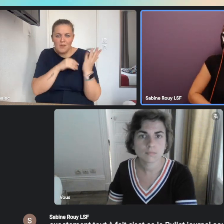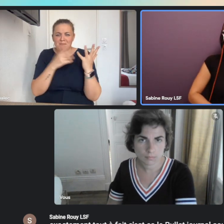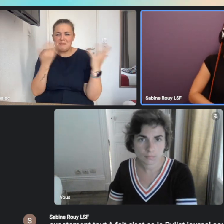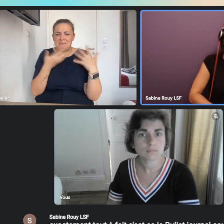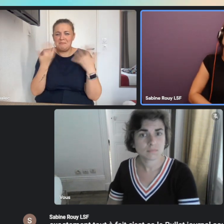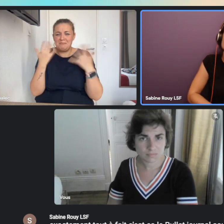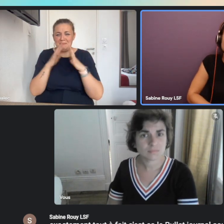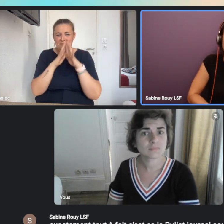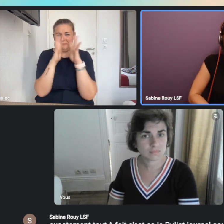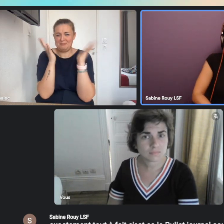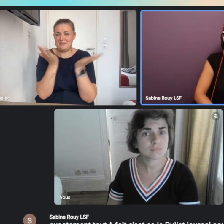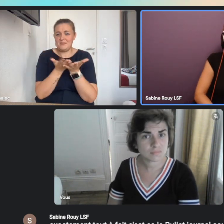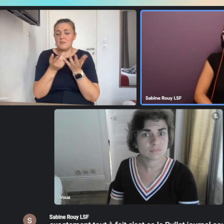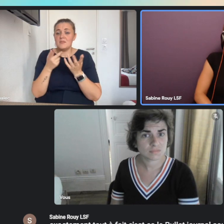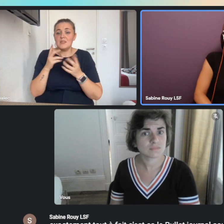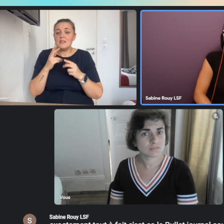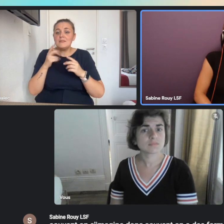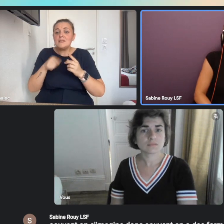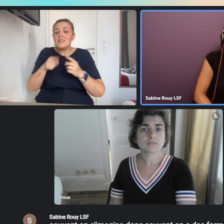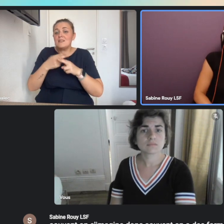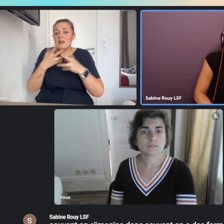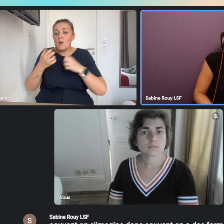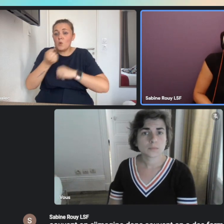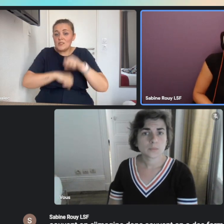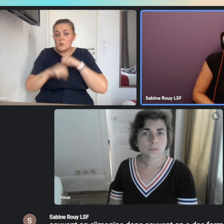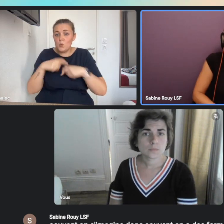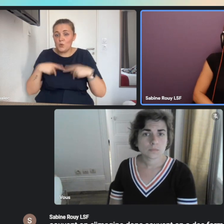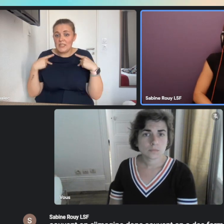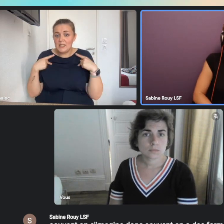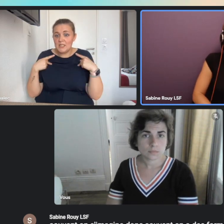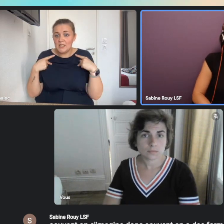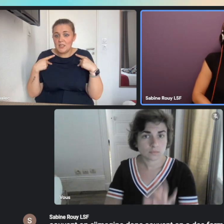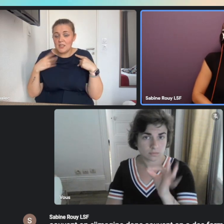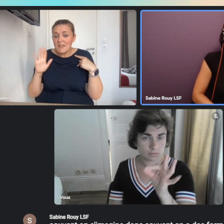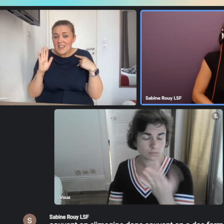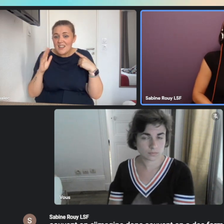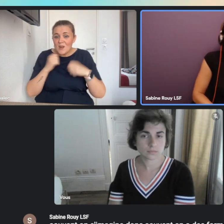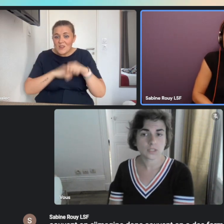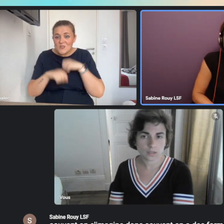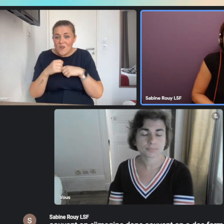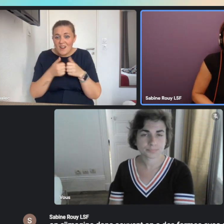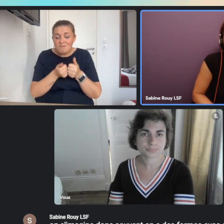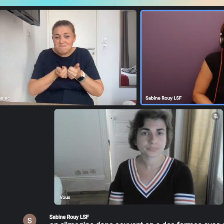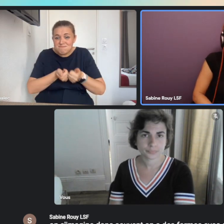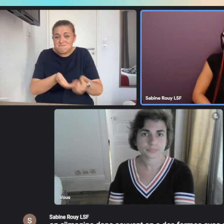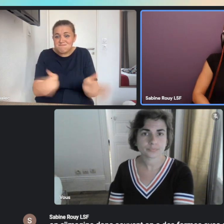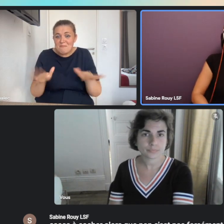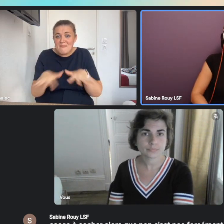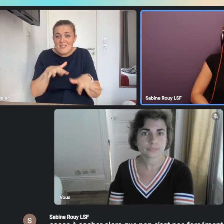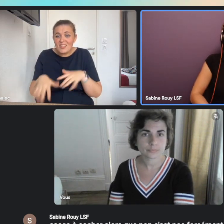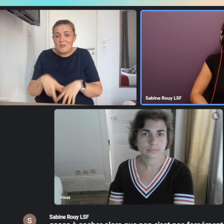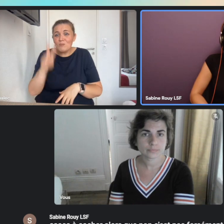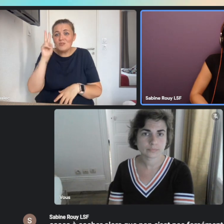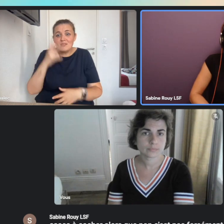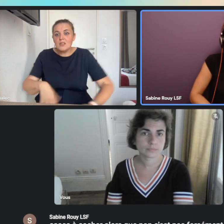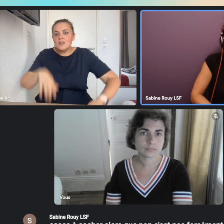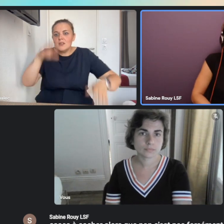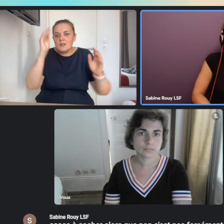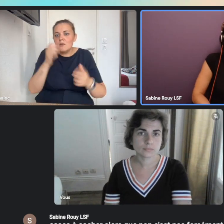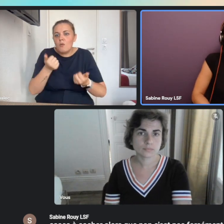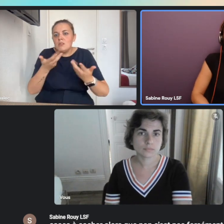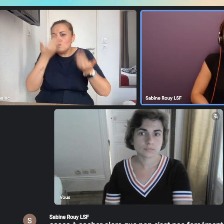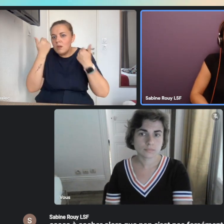dire: «Bah, j'ai été au sport, qu'est-ce que j'ai fait?» Il y a plein de choses. En fait, c'est une organisation de vie, un organiseur de vie, voilà,